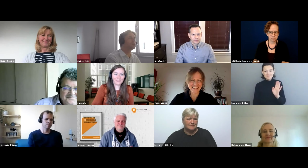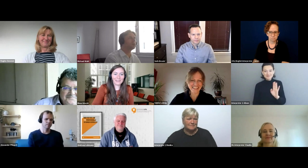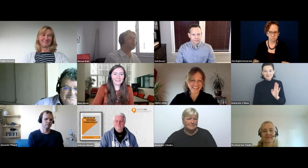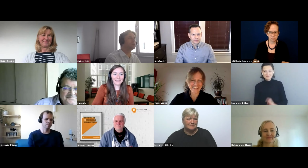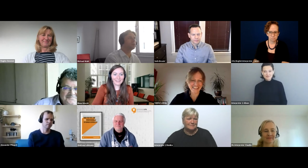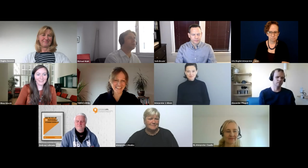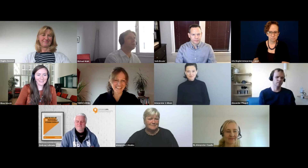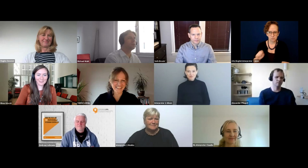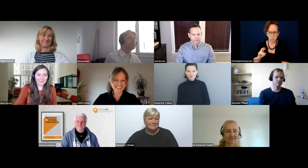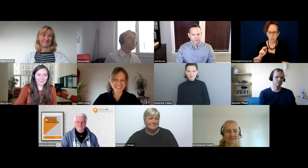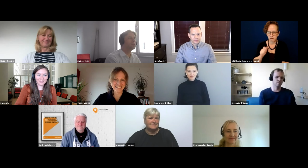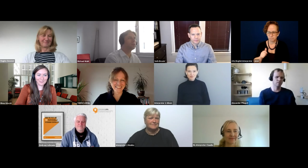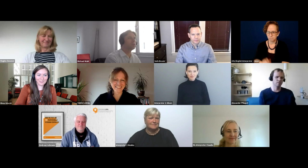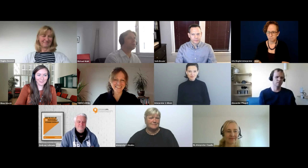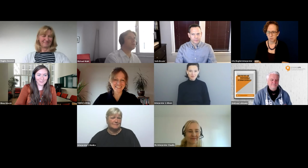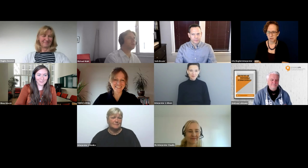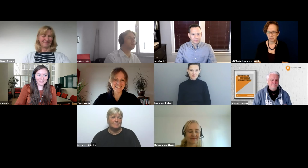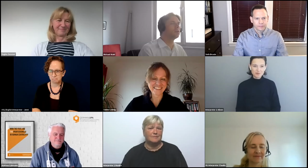Vielen Dank.